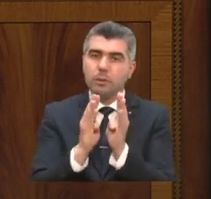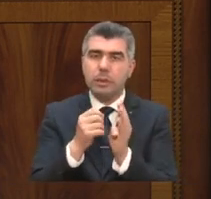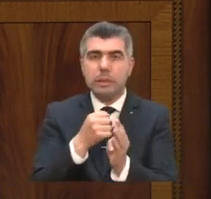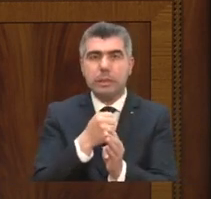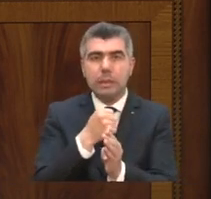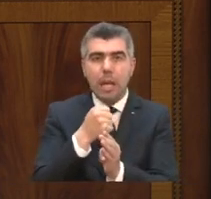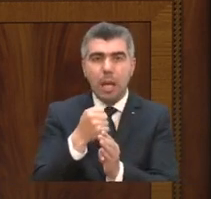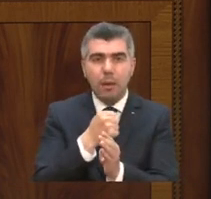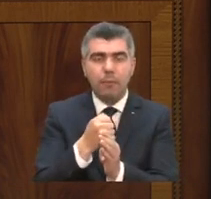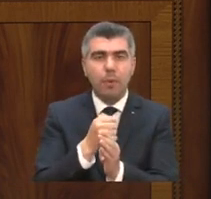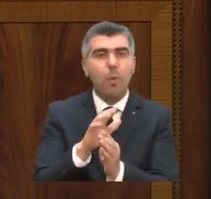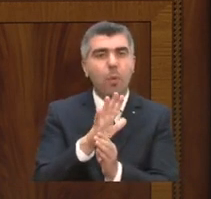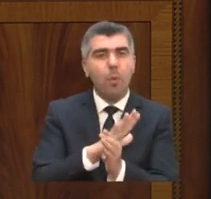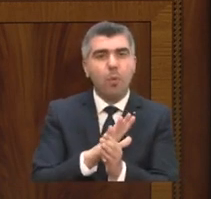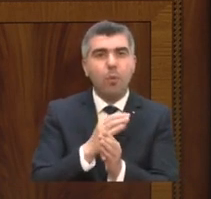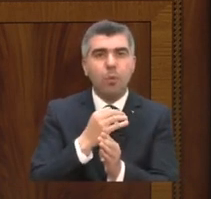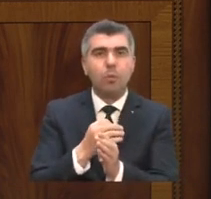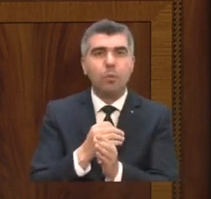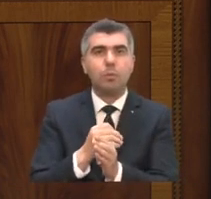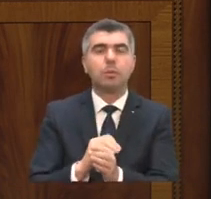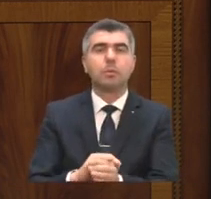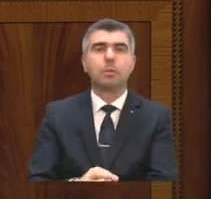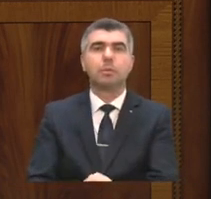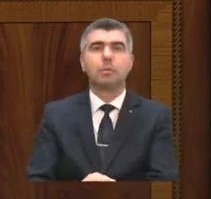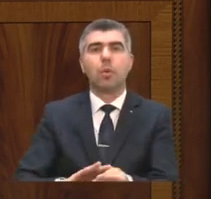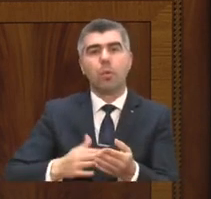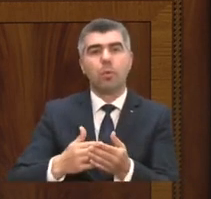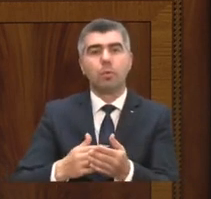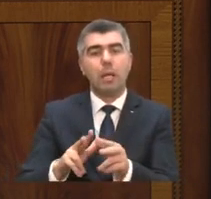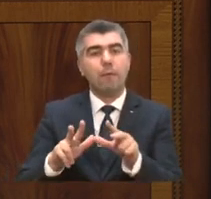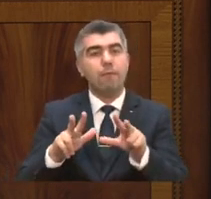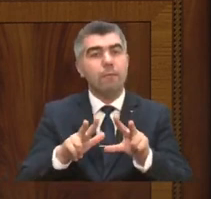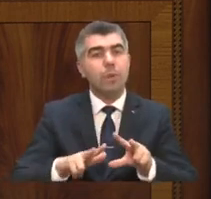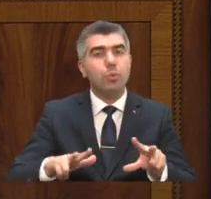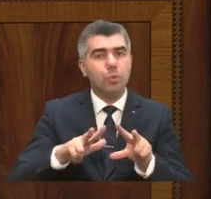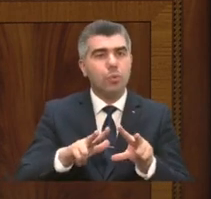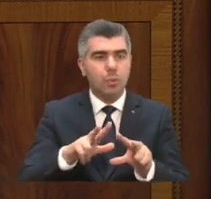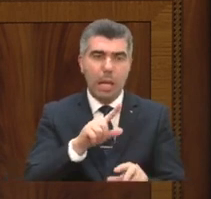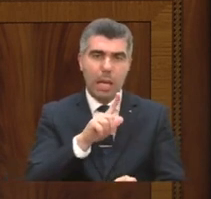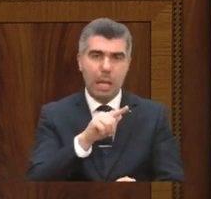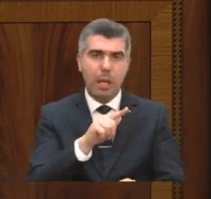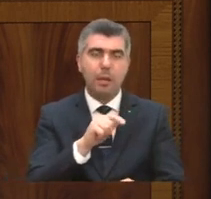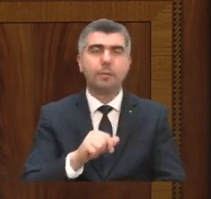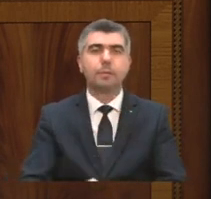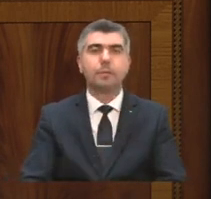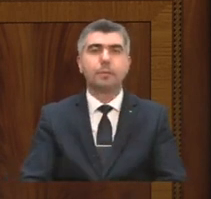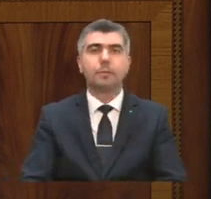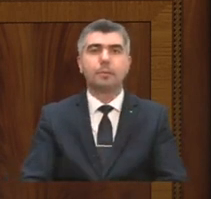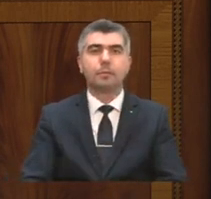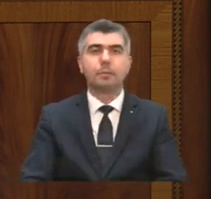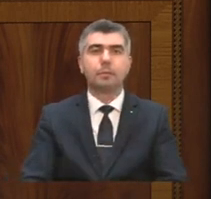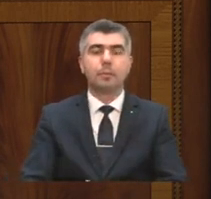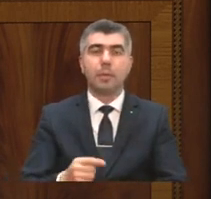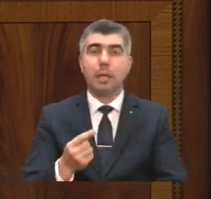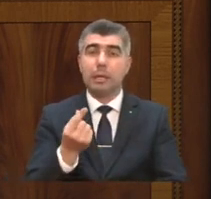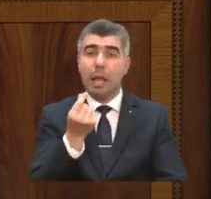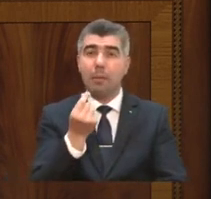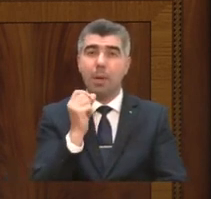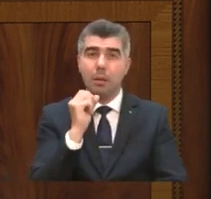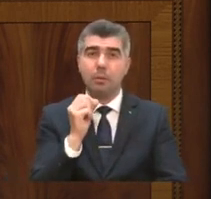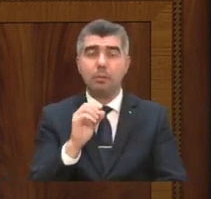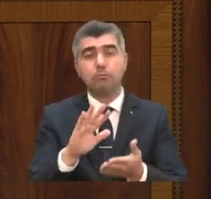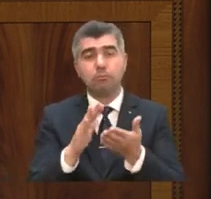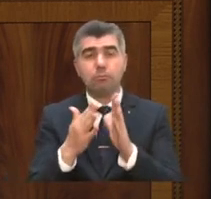وتكلمات يعني، وداك الشيء راه مسجل في لي فيديو وكل شيء، بانه يعني الهوامش اللي كاينه هي تقريبا